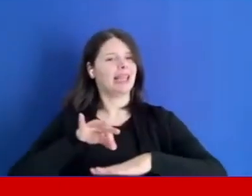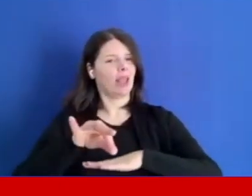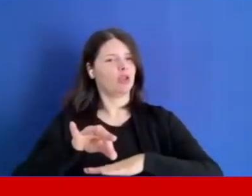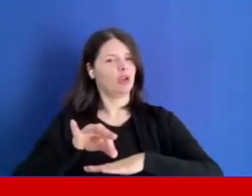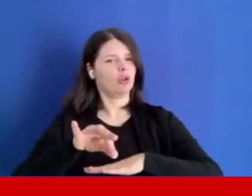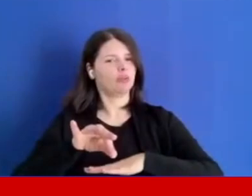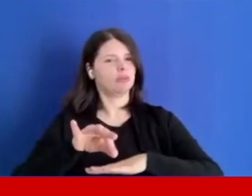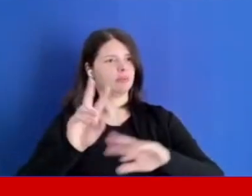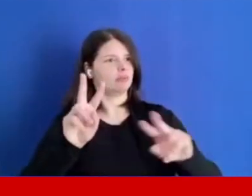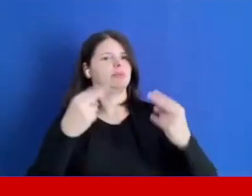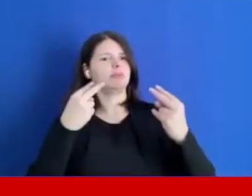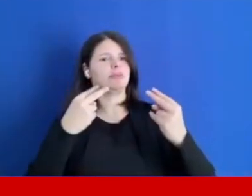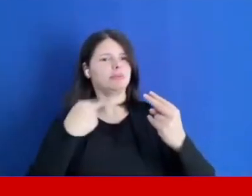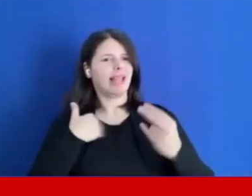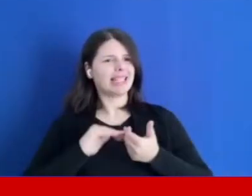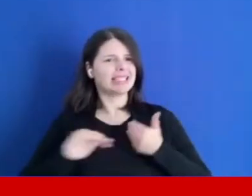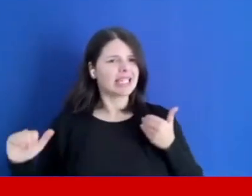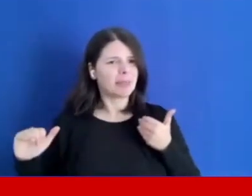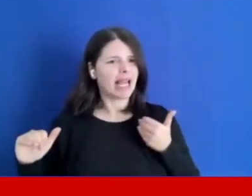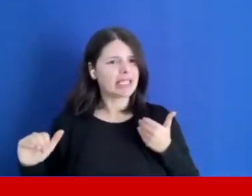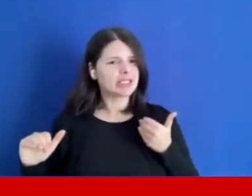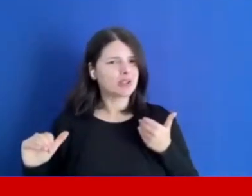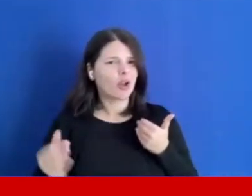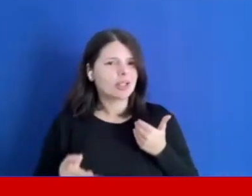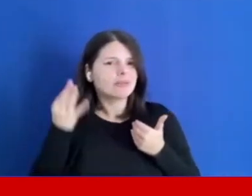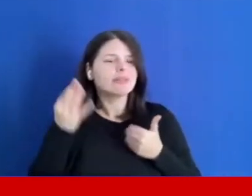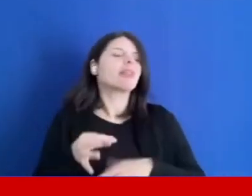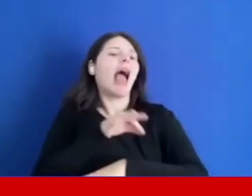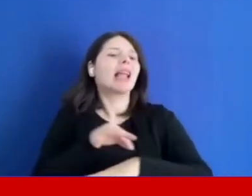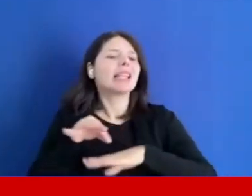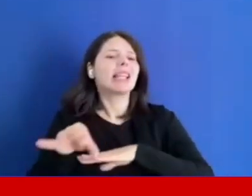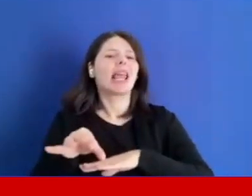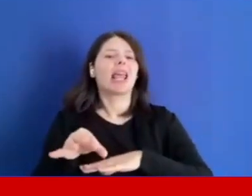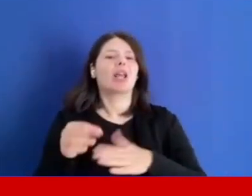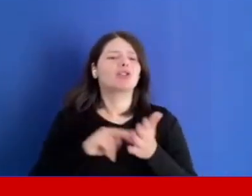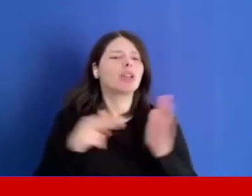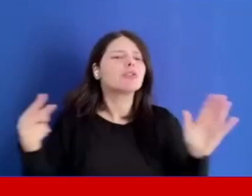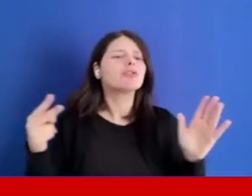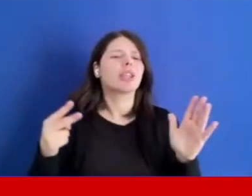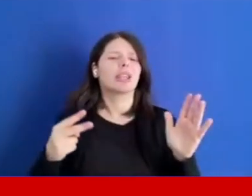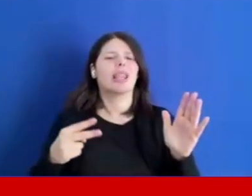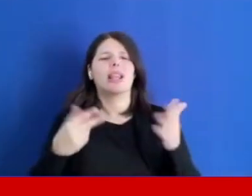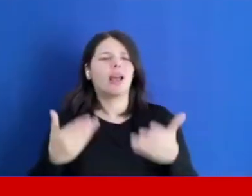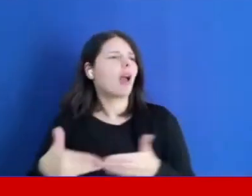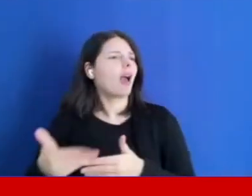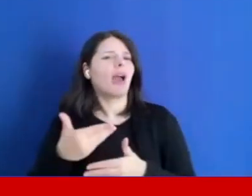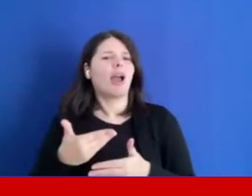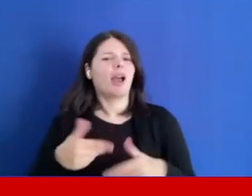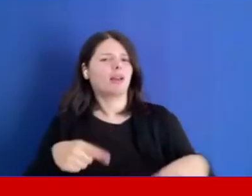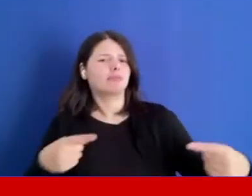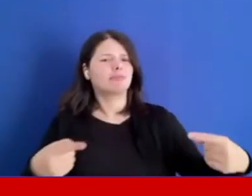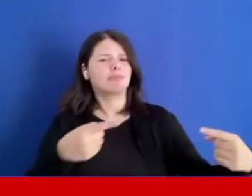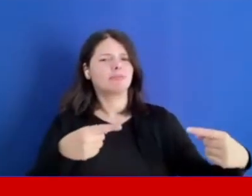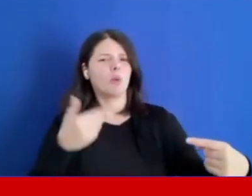una discriminazione, perché nel mondo gli architetti, i geometri, gli ingegneri, i carpentieri, c'è sempre questa diatriba, no?